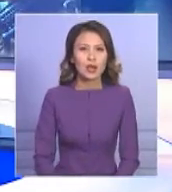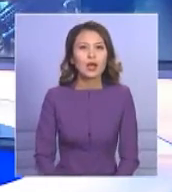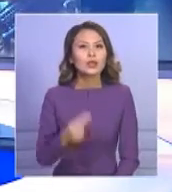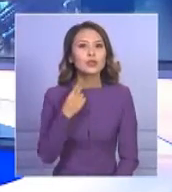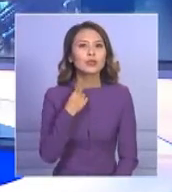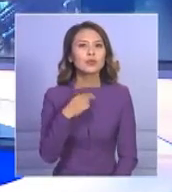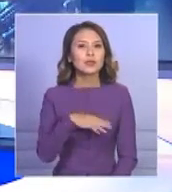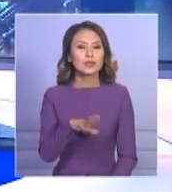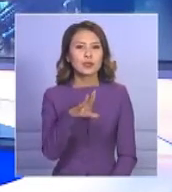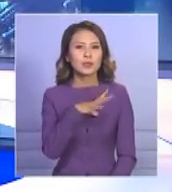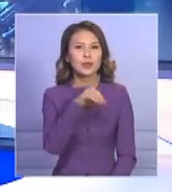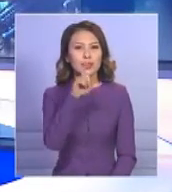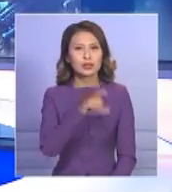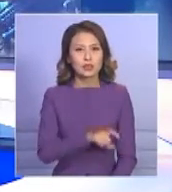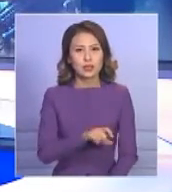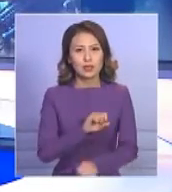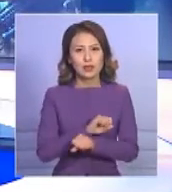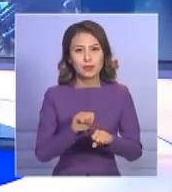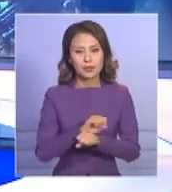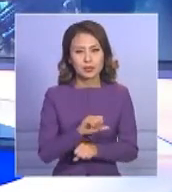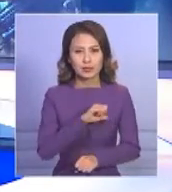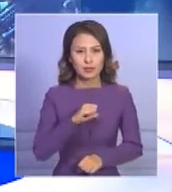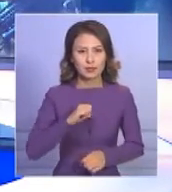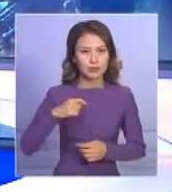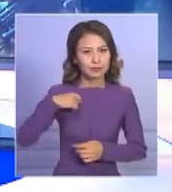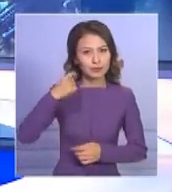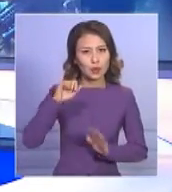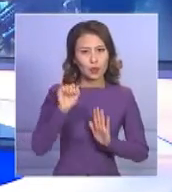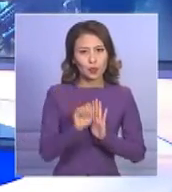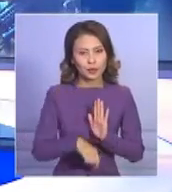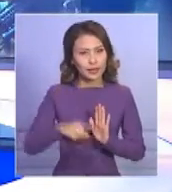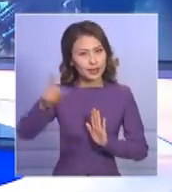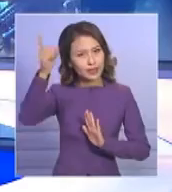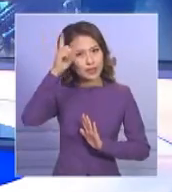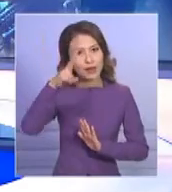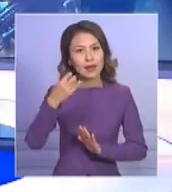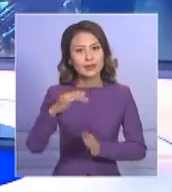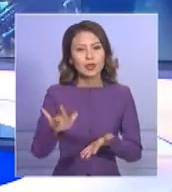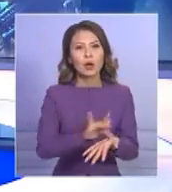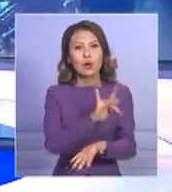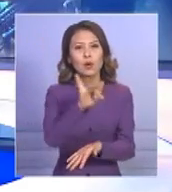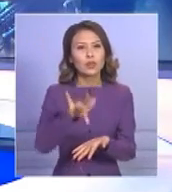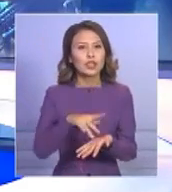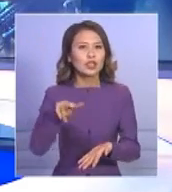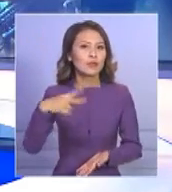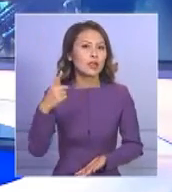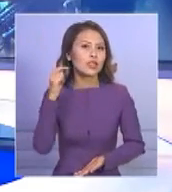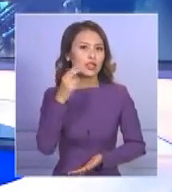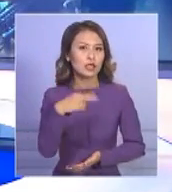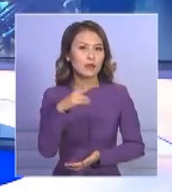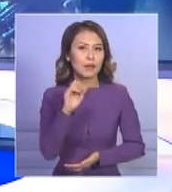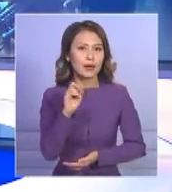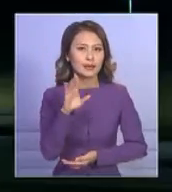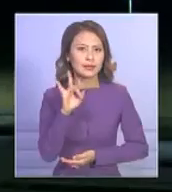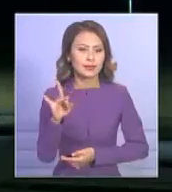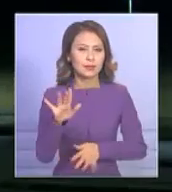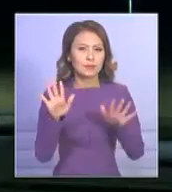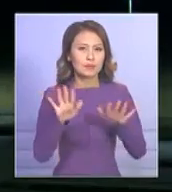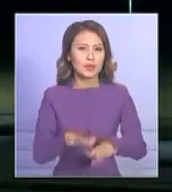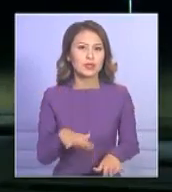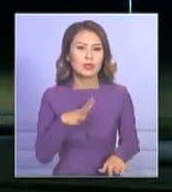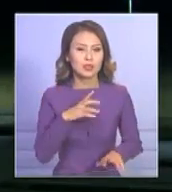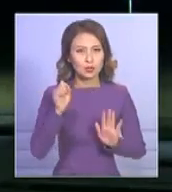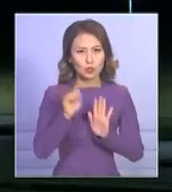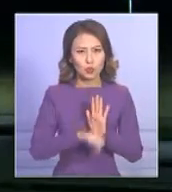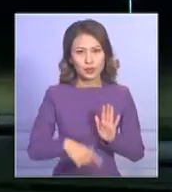Түрмеде отырған Ланкес өзіне қол салып асылып қалды. Бұл Германияның Лейпциг қаласында болған жағдай. 22 жастағы Джабер Әлбәкір абақтыда жан